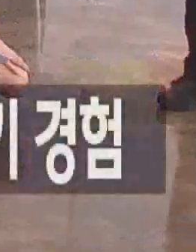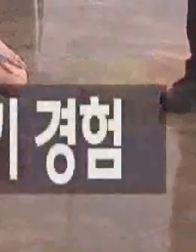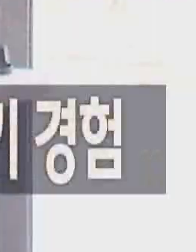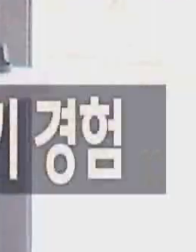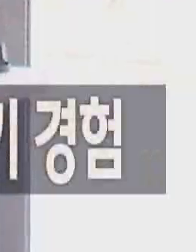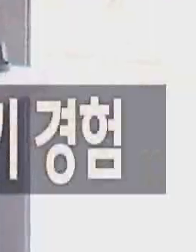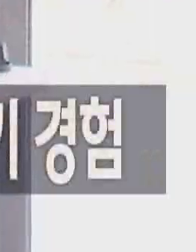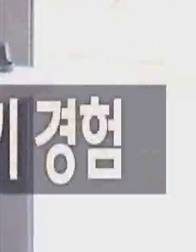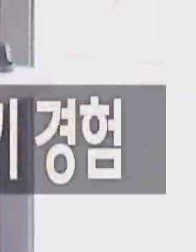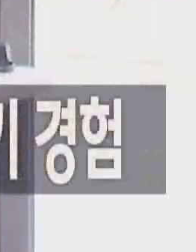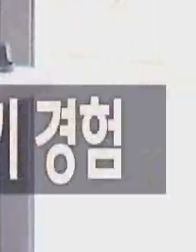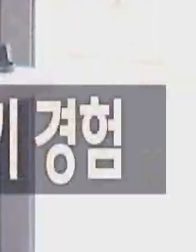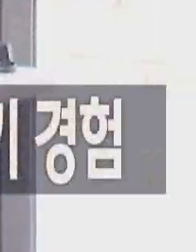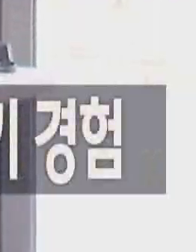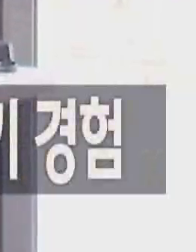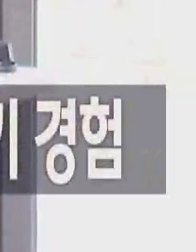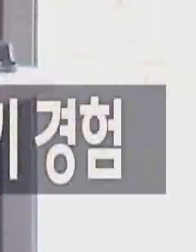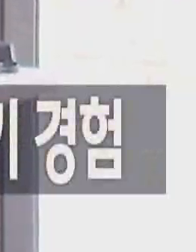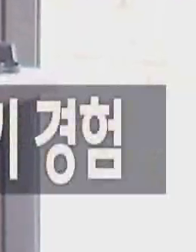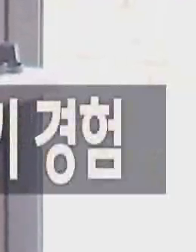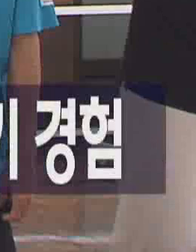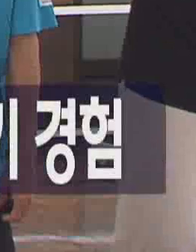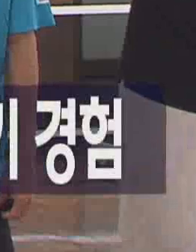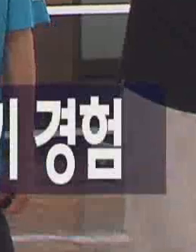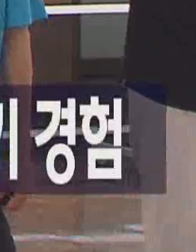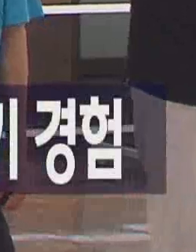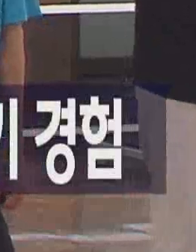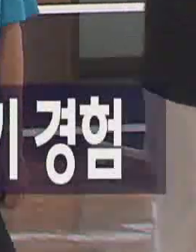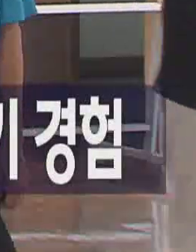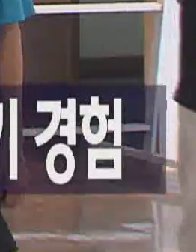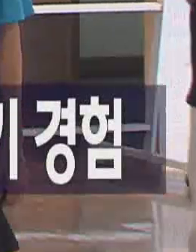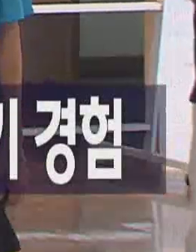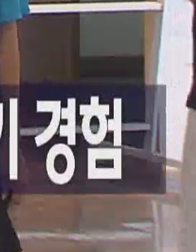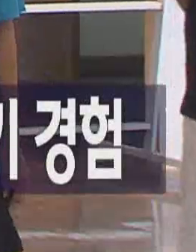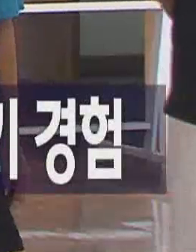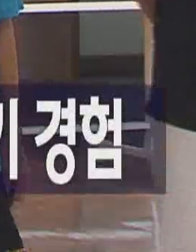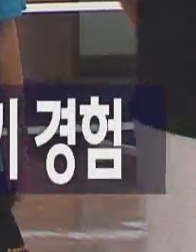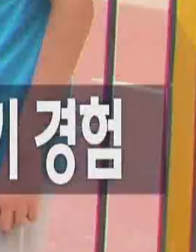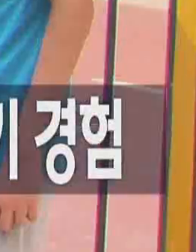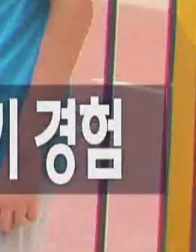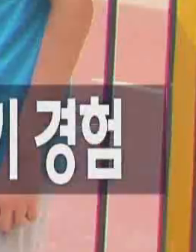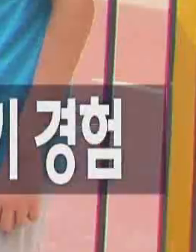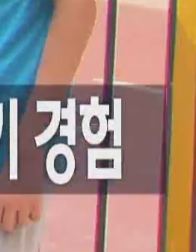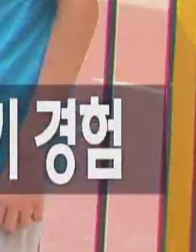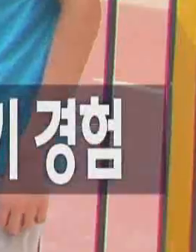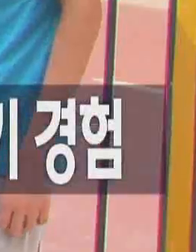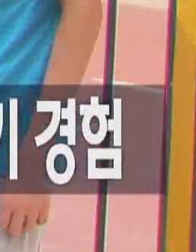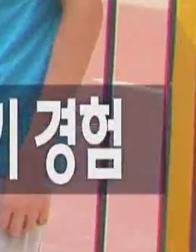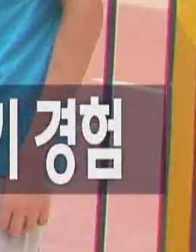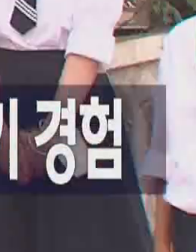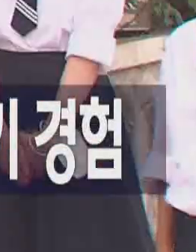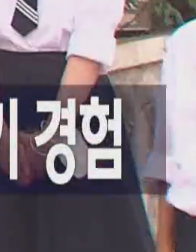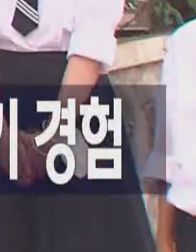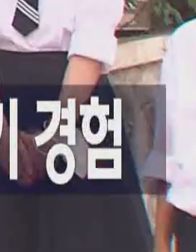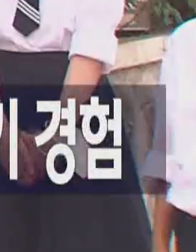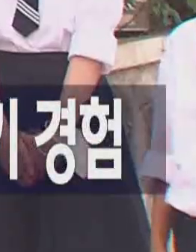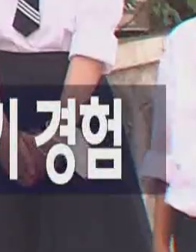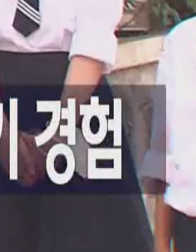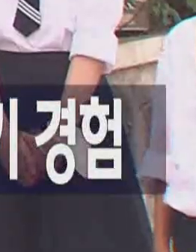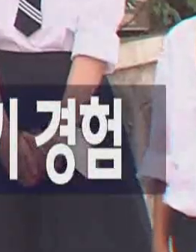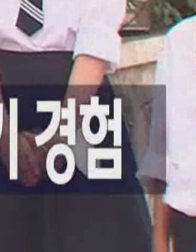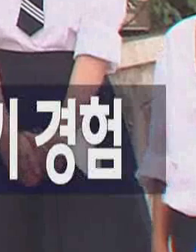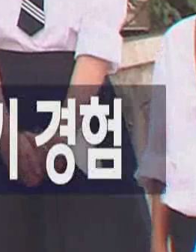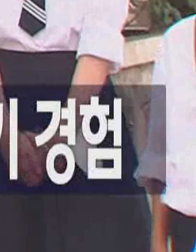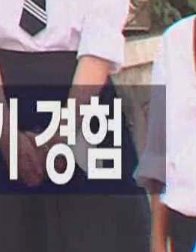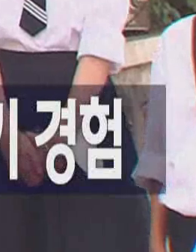전라남도 영상위원회 위원장인 배우 최수종 씨가 청소년들을 위한 연기 캠프를 11년째 이어오고 있습니다. 수도권에